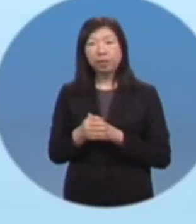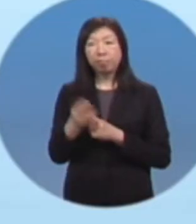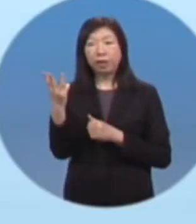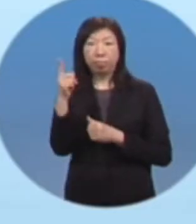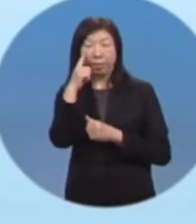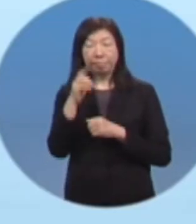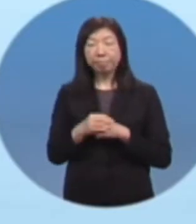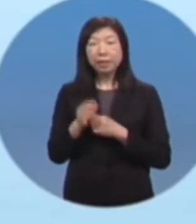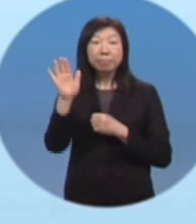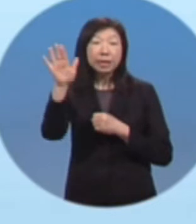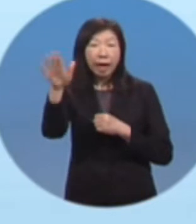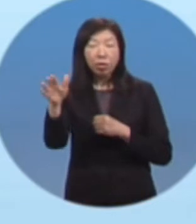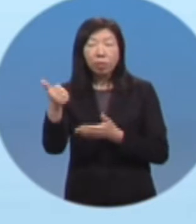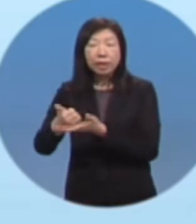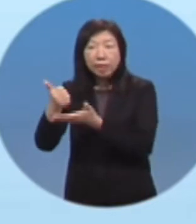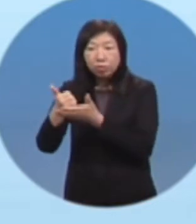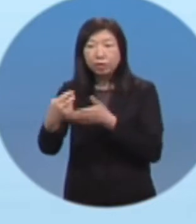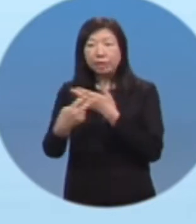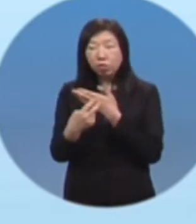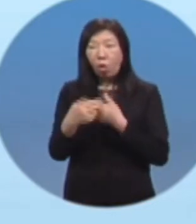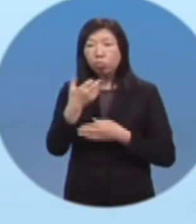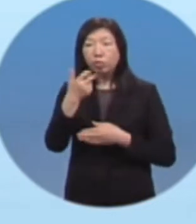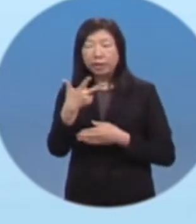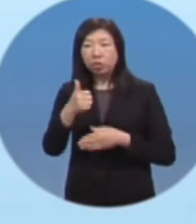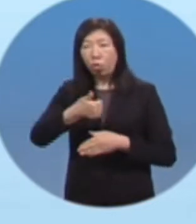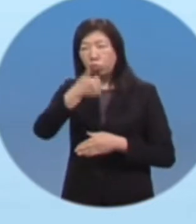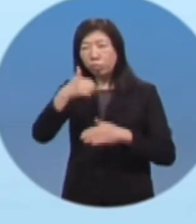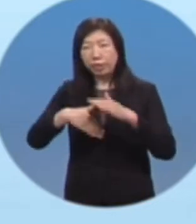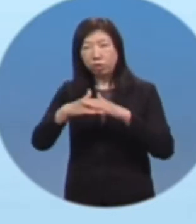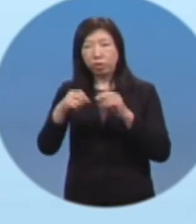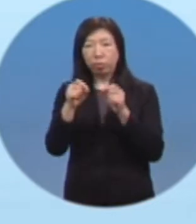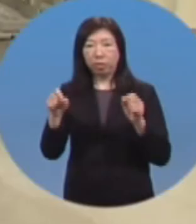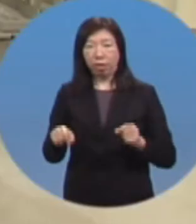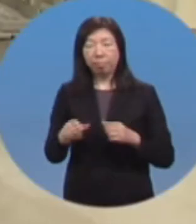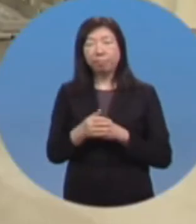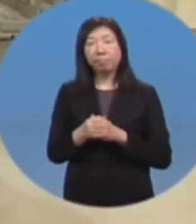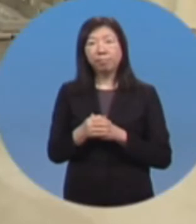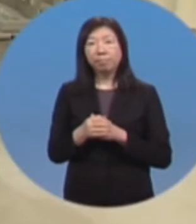3つ目、未来を支える医療福祉の充実についてです。